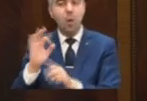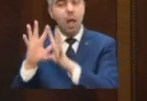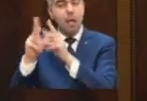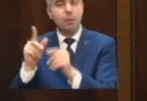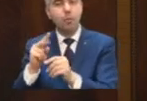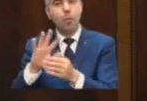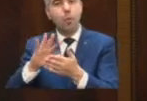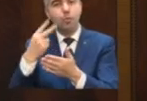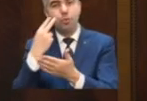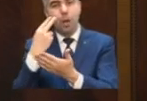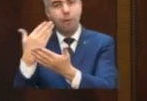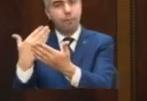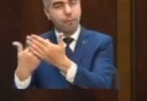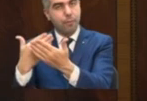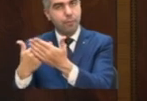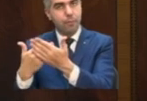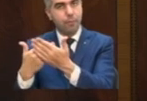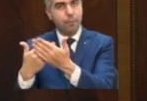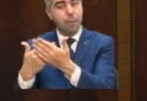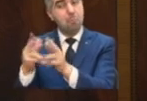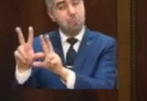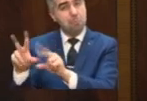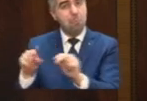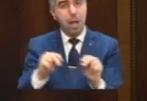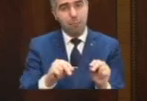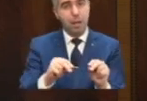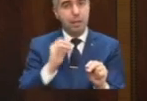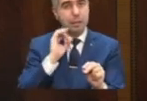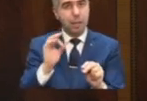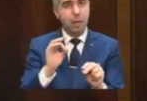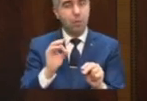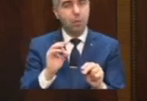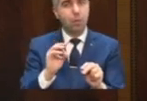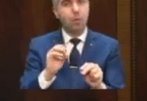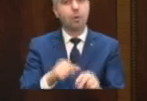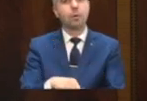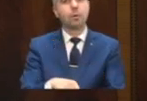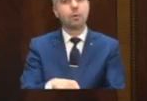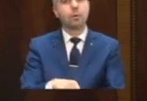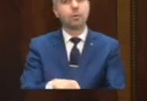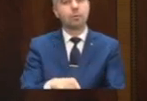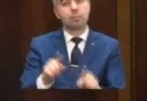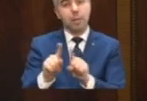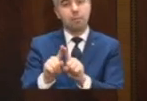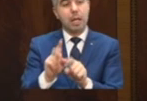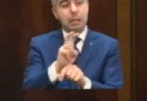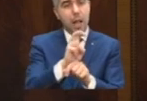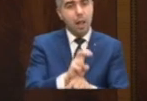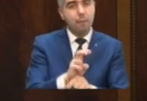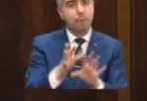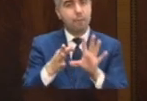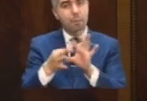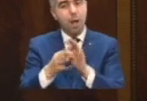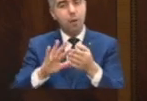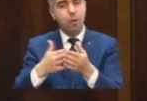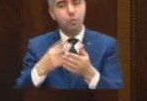المقاولات واللي عندها الحكامه جيده ما يمكنناش نطبقوا عليها هذه المعايير ديال مثلا ديال العلاقه ما بين المدونيه فيما يخص